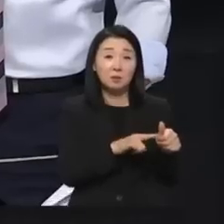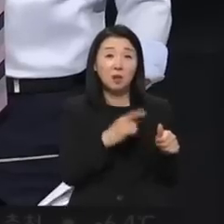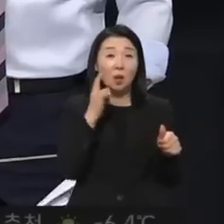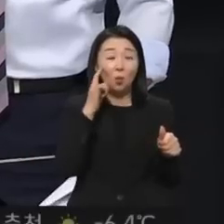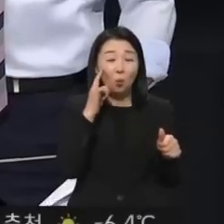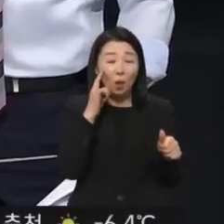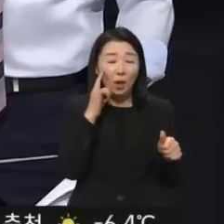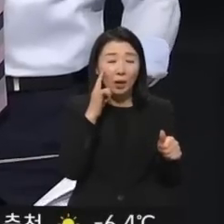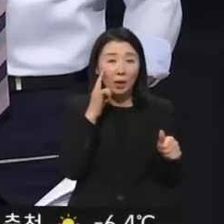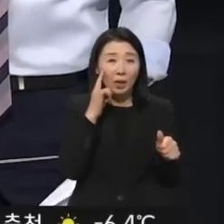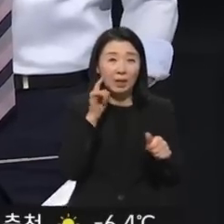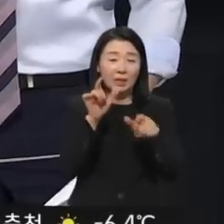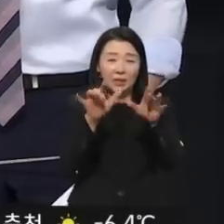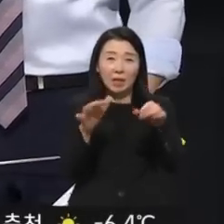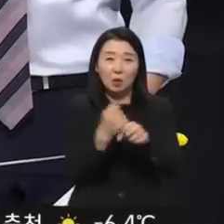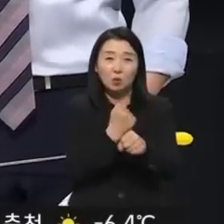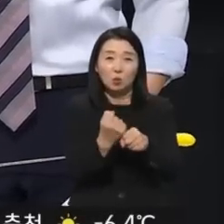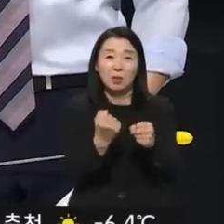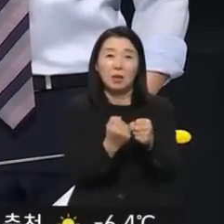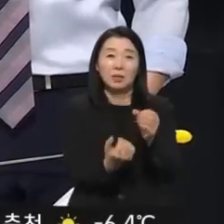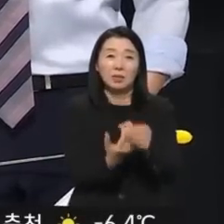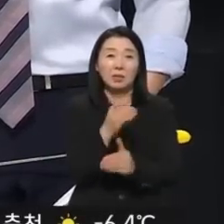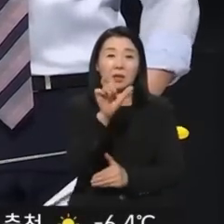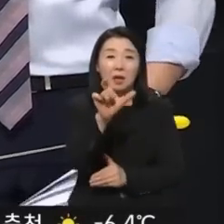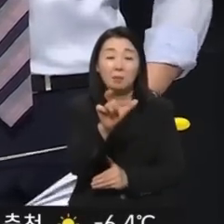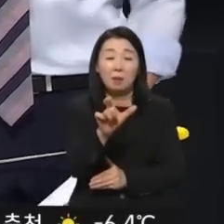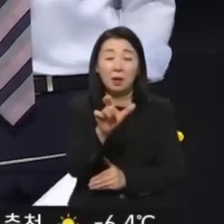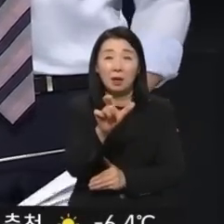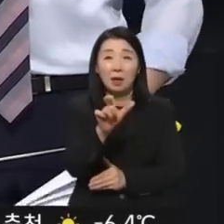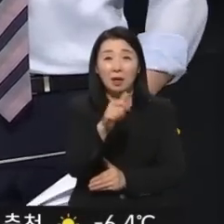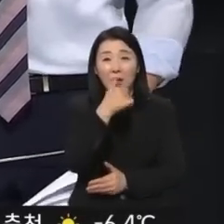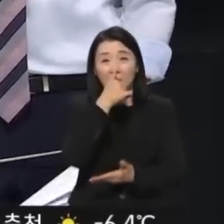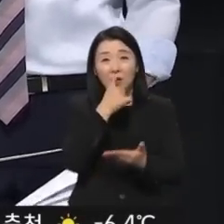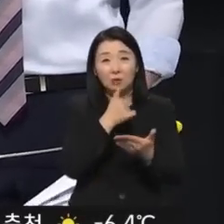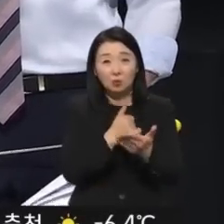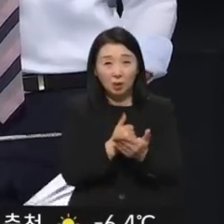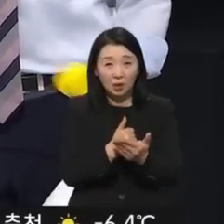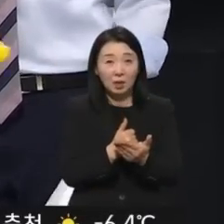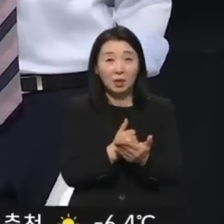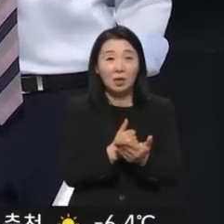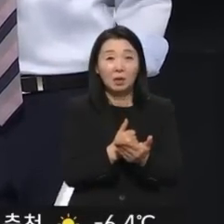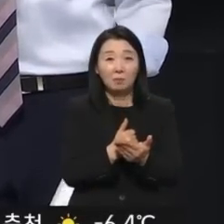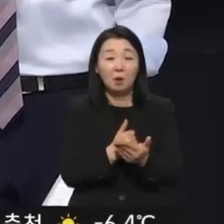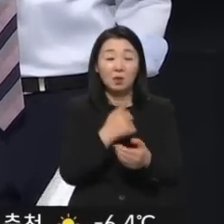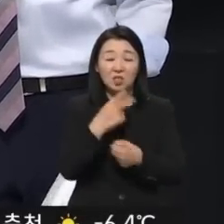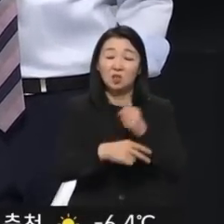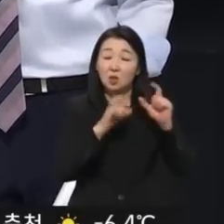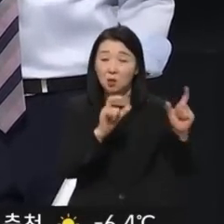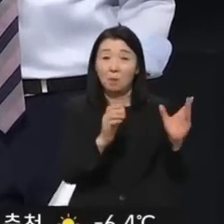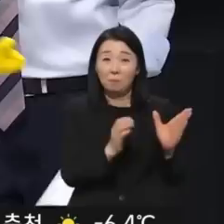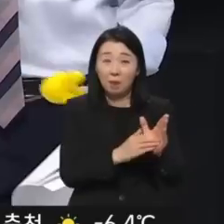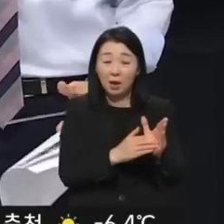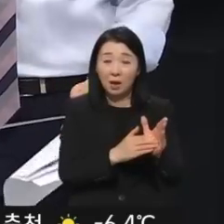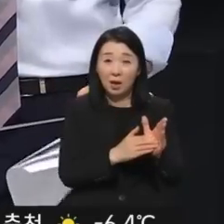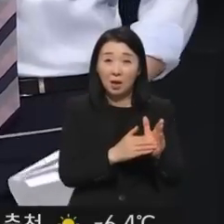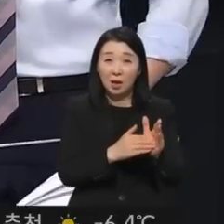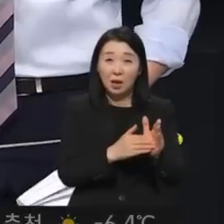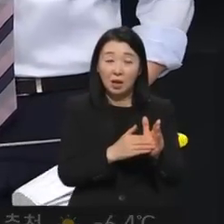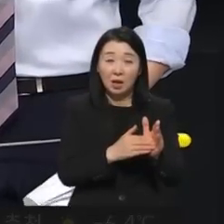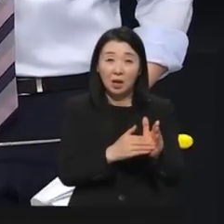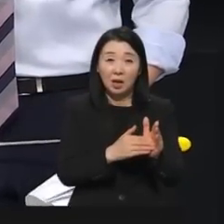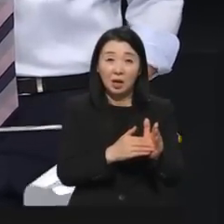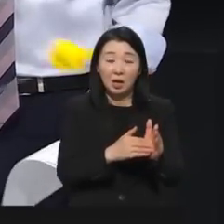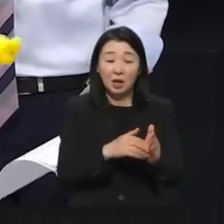댓글 조작 사건에 가담한 혐의로 지난해 7월 징역 2년형을 확정받았죠. 김 전 지사의 형기 만료는 내년